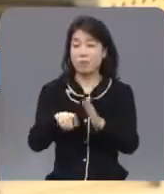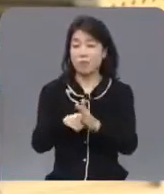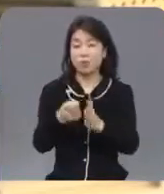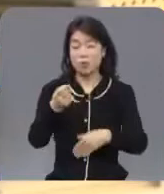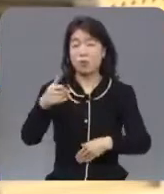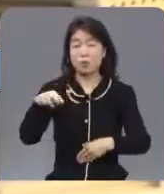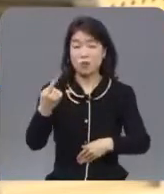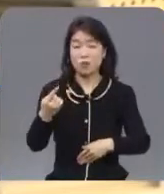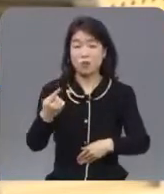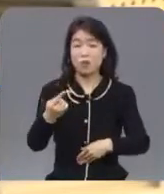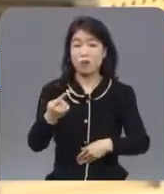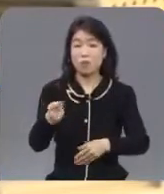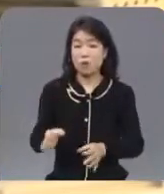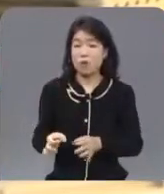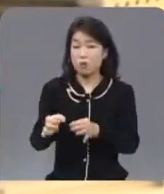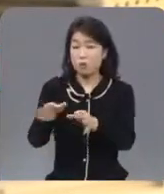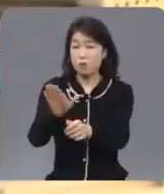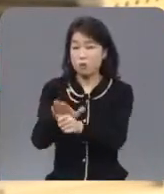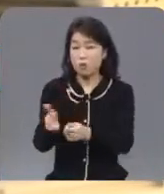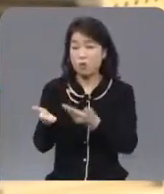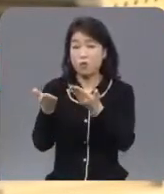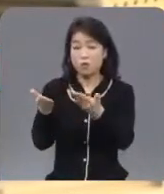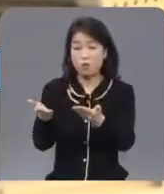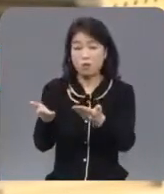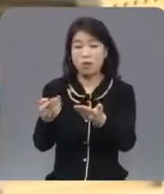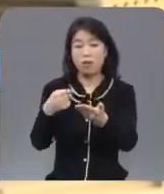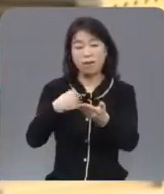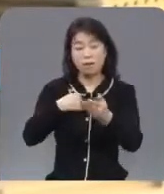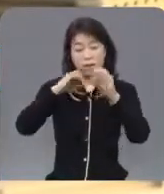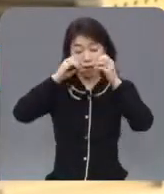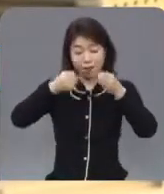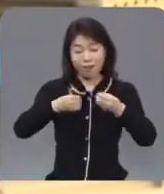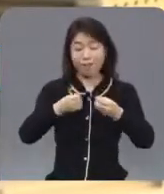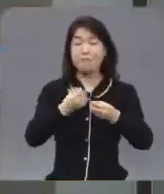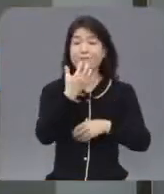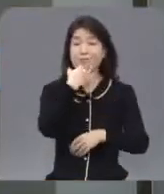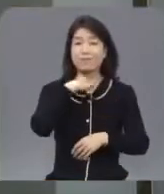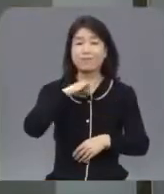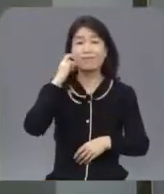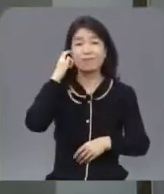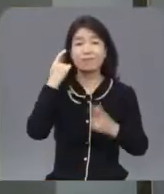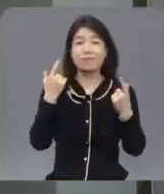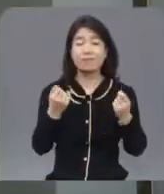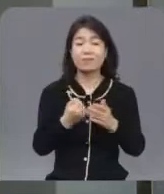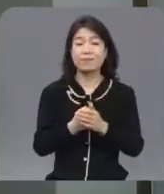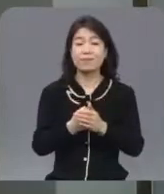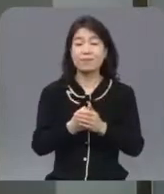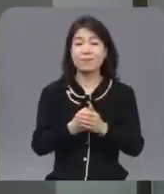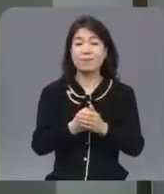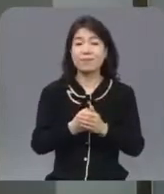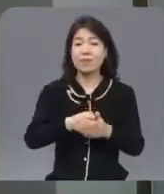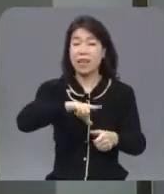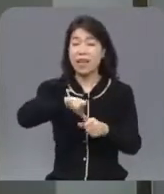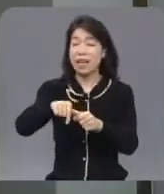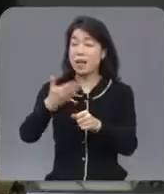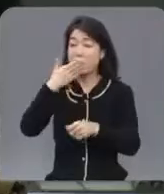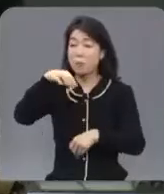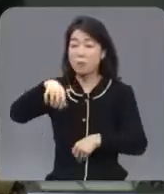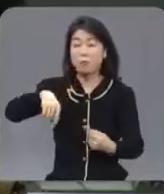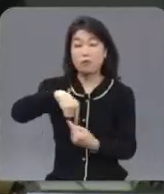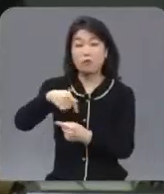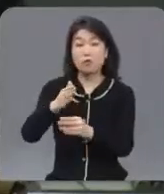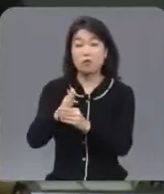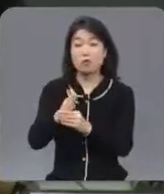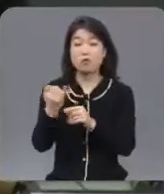기부나 도움 진다는 것은 어떻게 보면 데 자신이 veto 인근 국밥집 사장 김희순 씨도